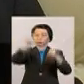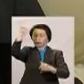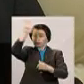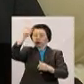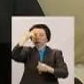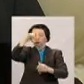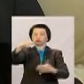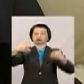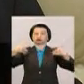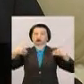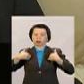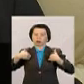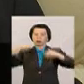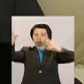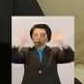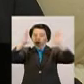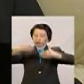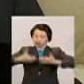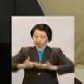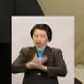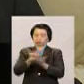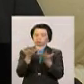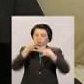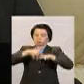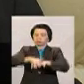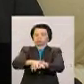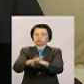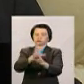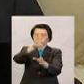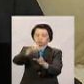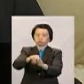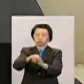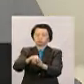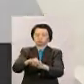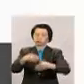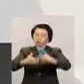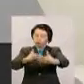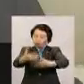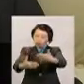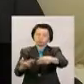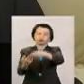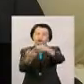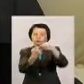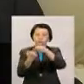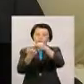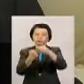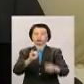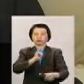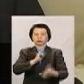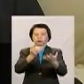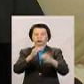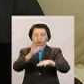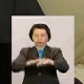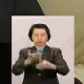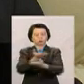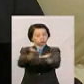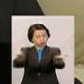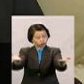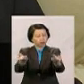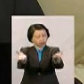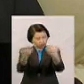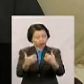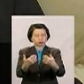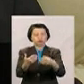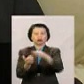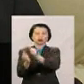untuk mewujudkan Malaysia baru yang inklusif, progresif dan bersatu padu. Saya ingin mengajak semua untuk